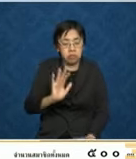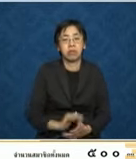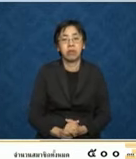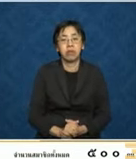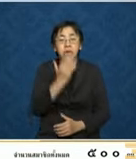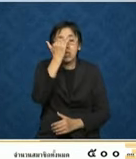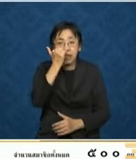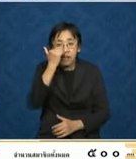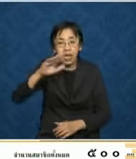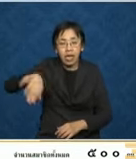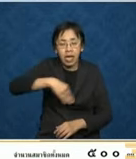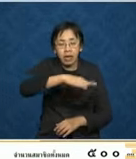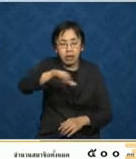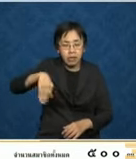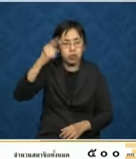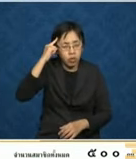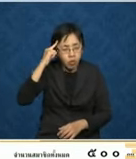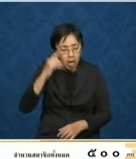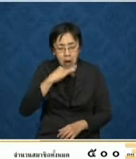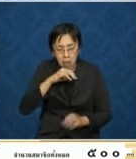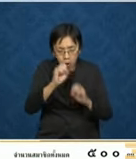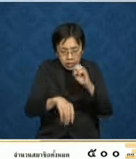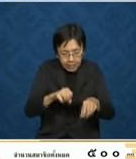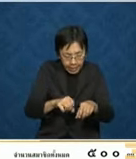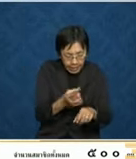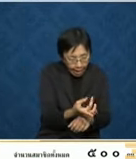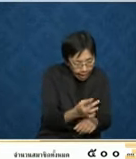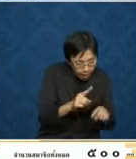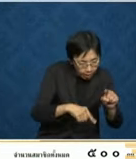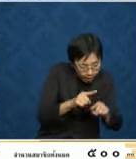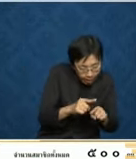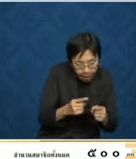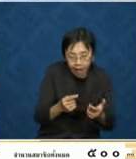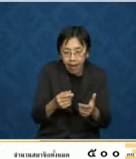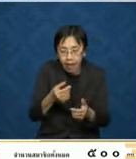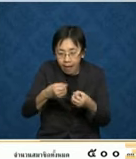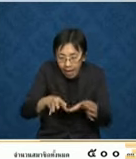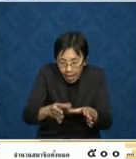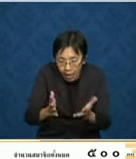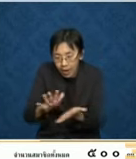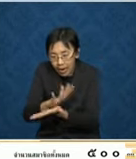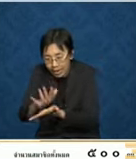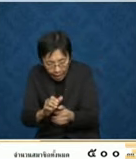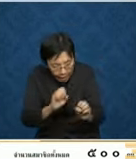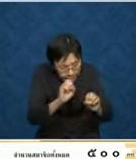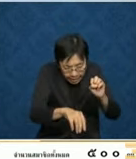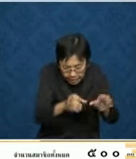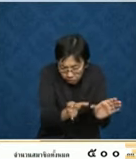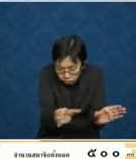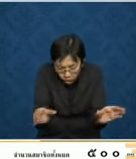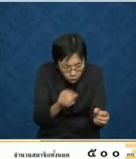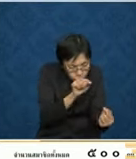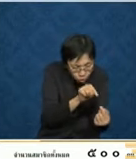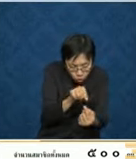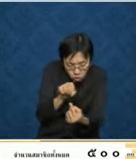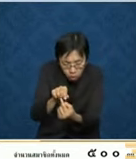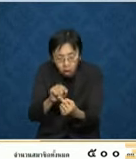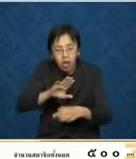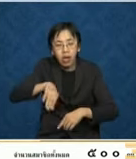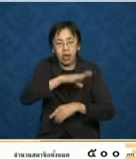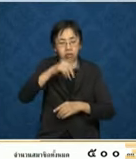การสร้างวัฒนธรรมการคัดแยกขยะที่ต้นทางสร้างการอำนวยความสะดวกต่อการทิ้งและเอื้อให้ประชาชนสามารถมี